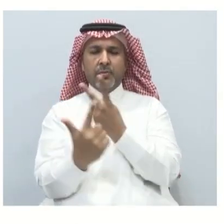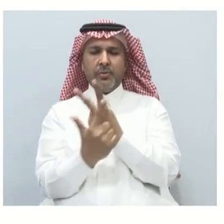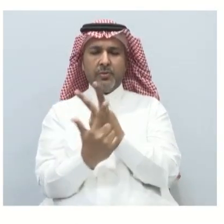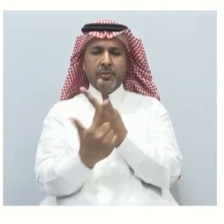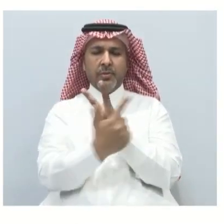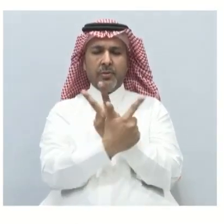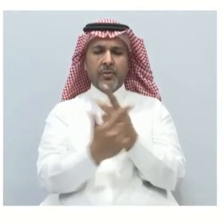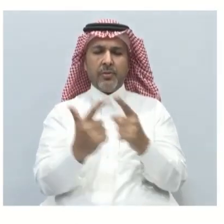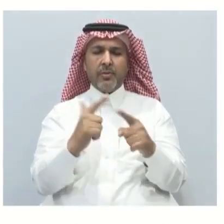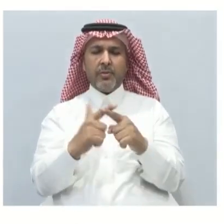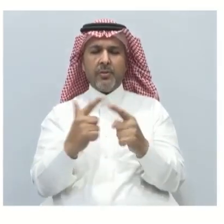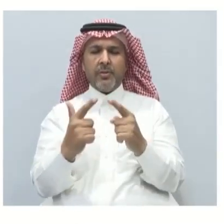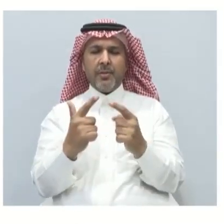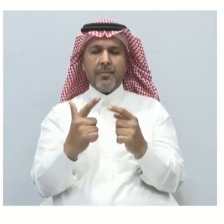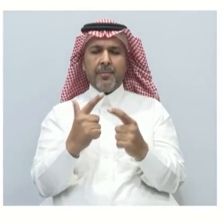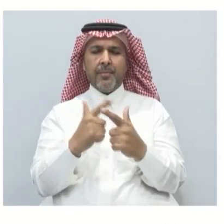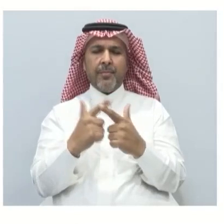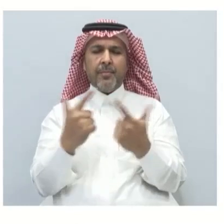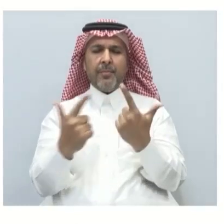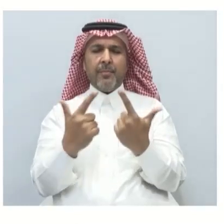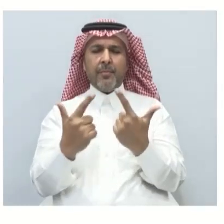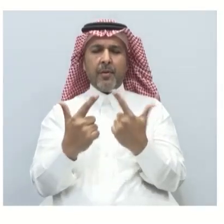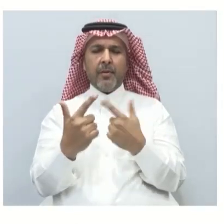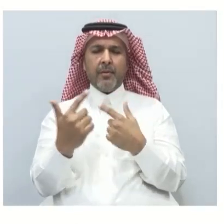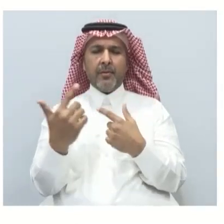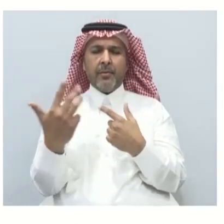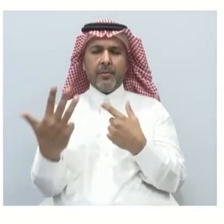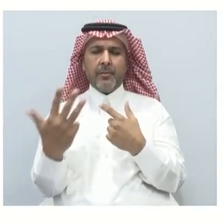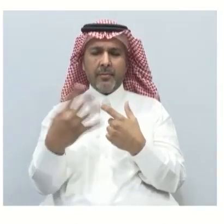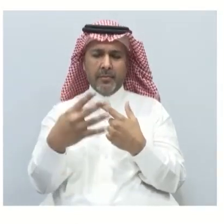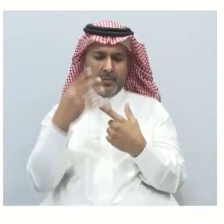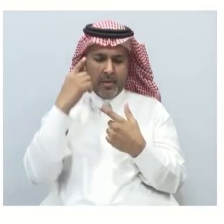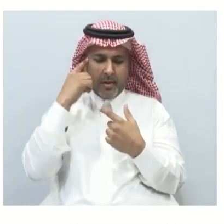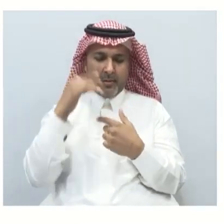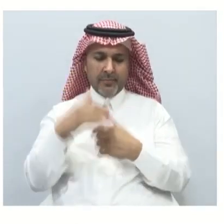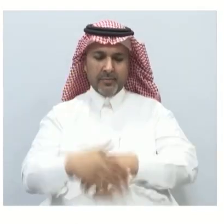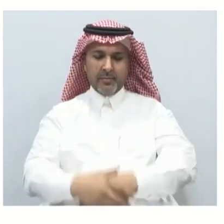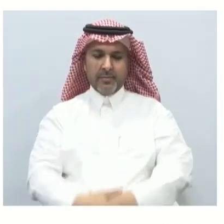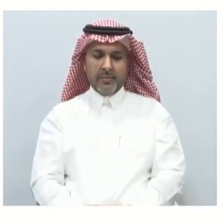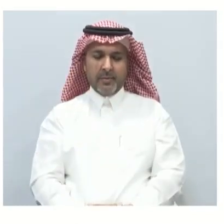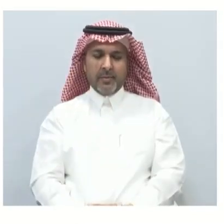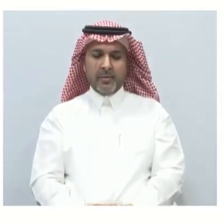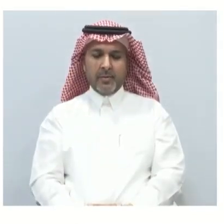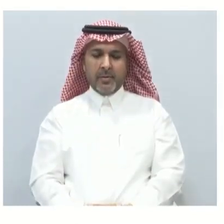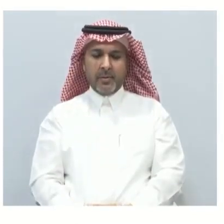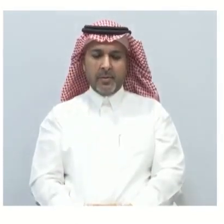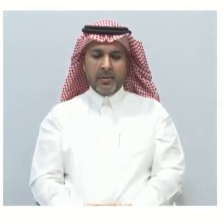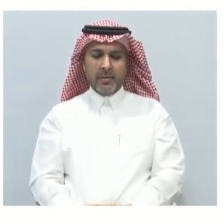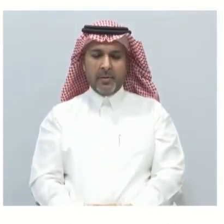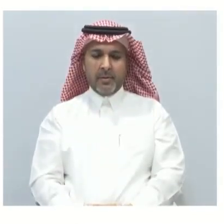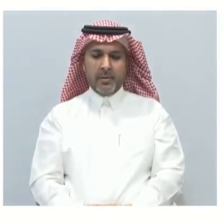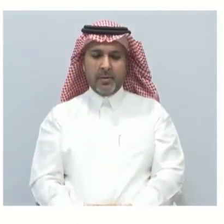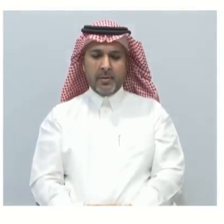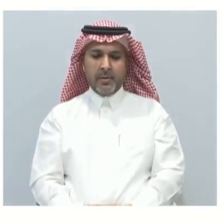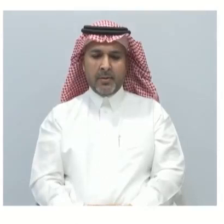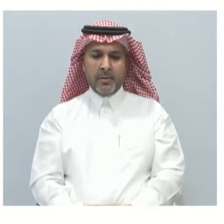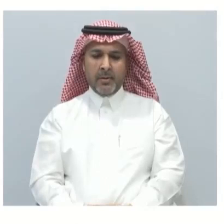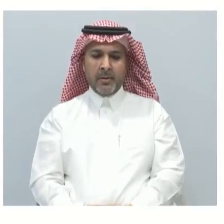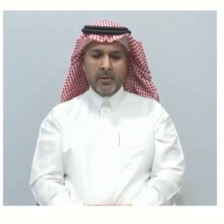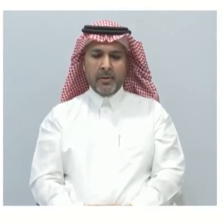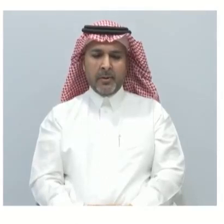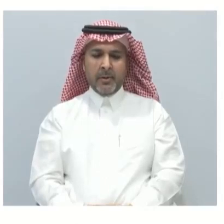49 7 اس 3 حتكون 343 لاحظ ان عندك هنا 343 وعندك هنا